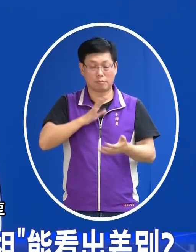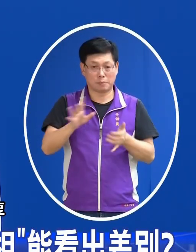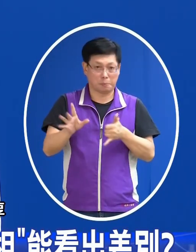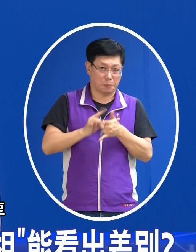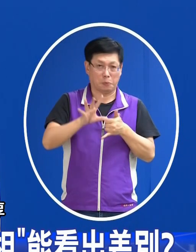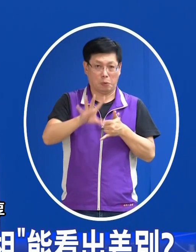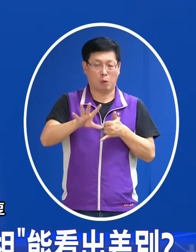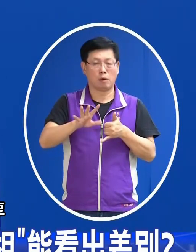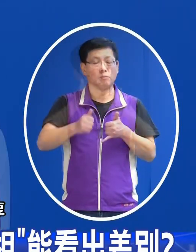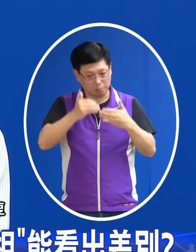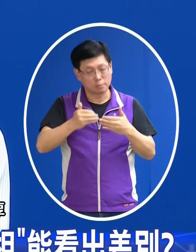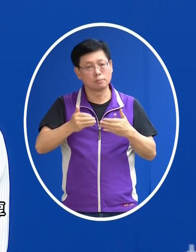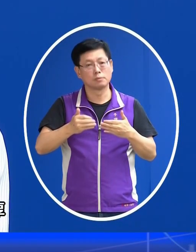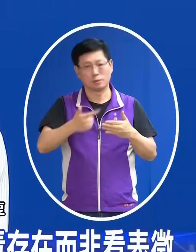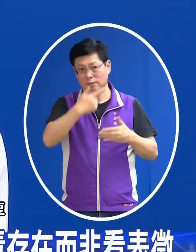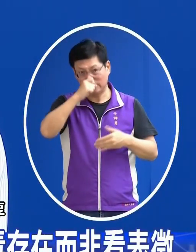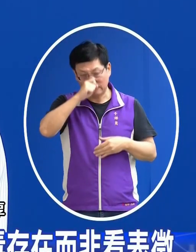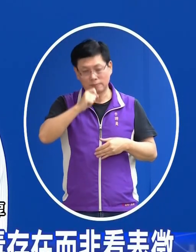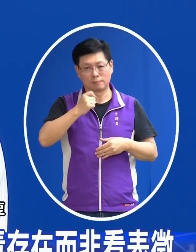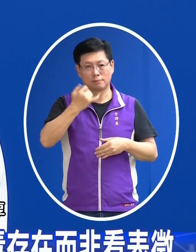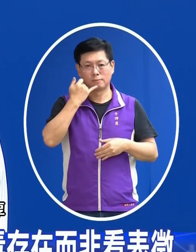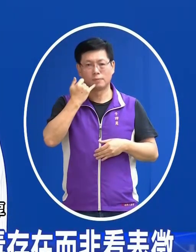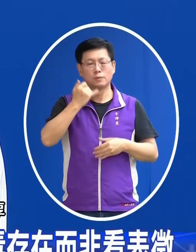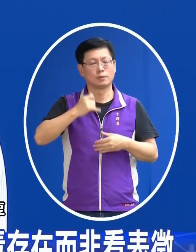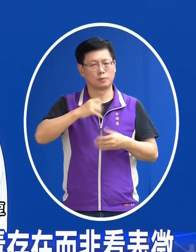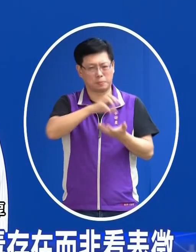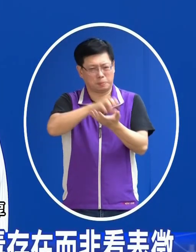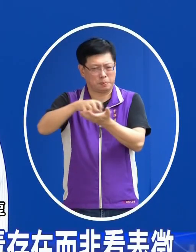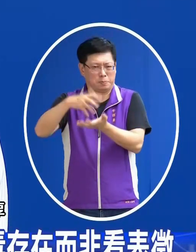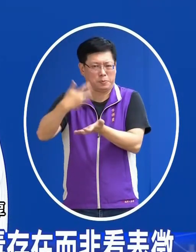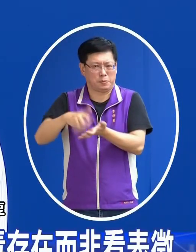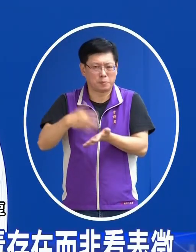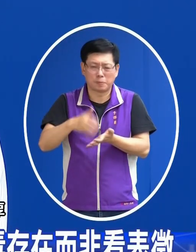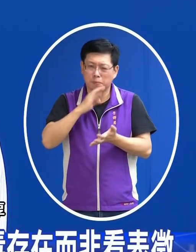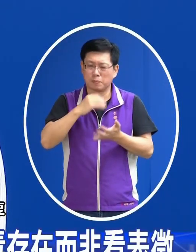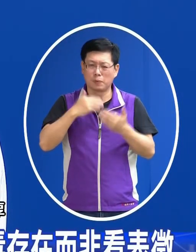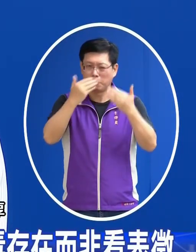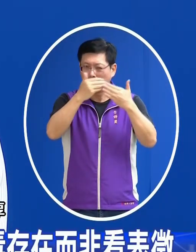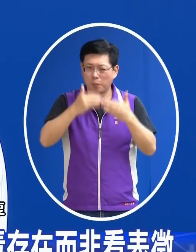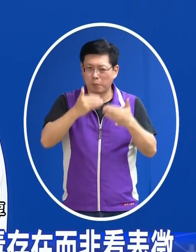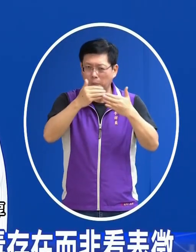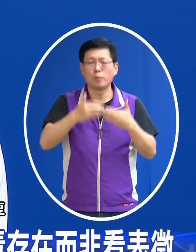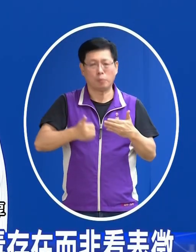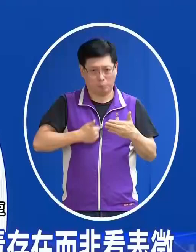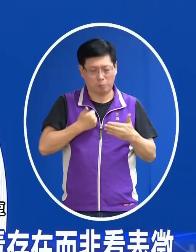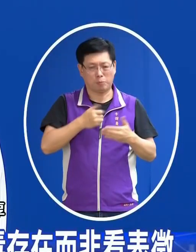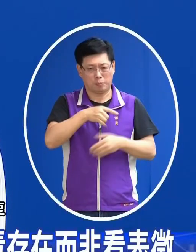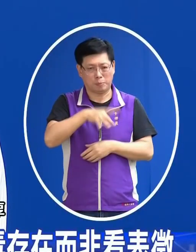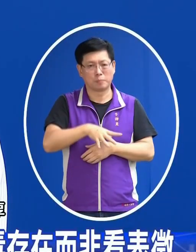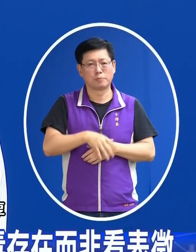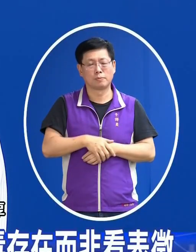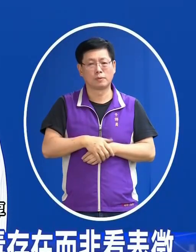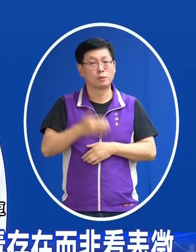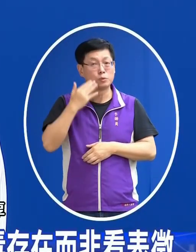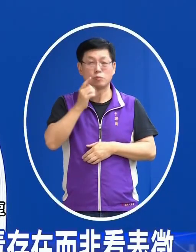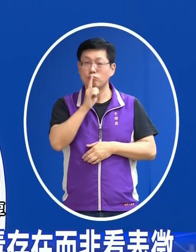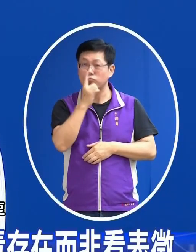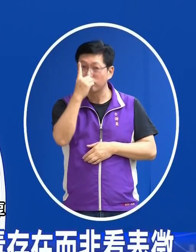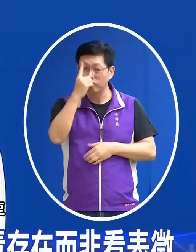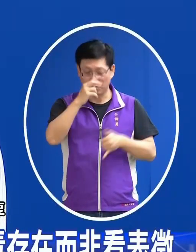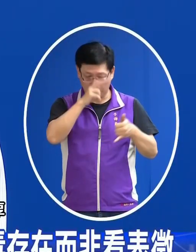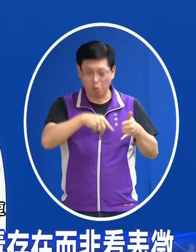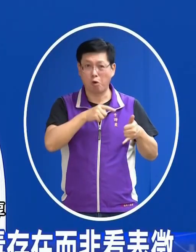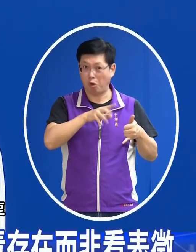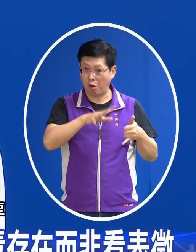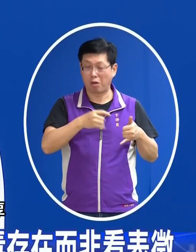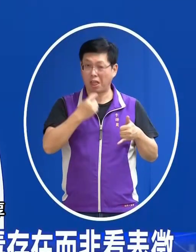这个有感染嘛？最好有其他的佐证来证明说确实是，然后那单用一个表征